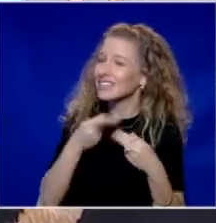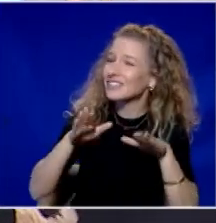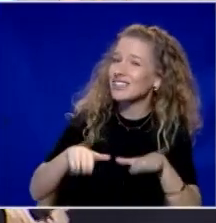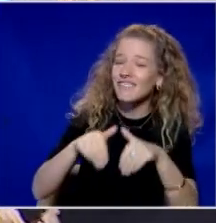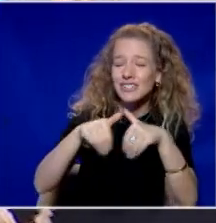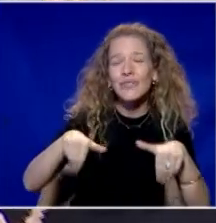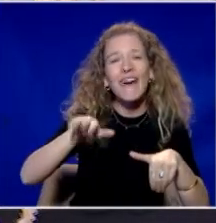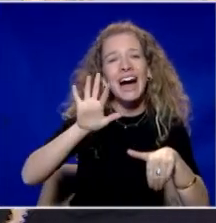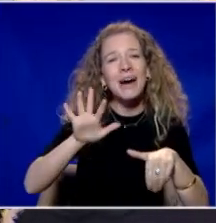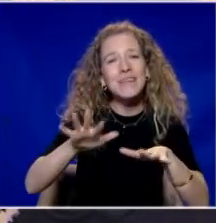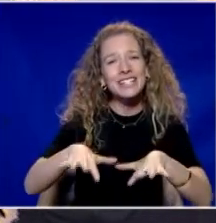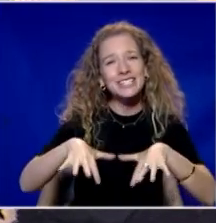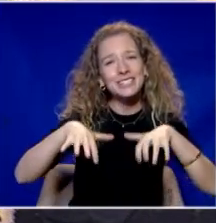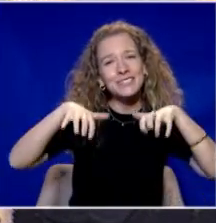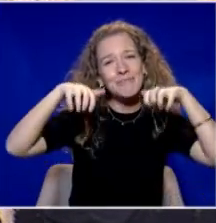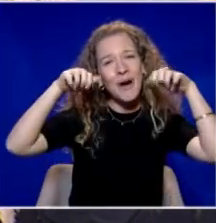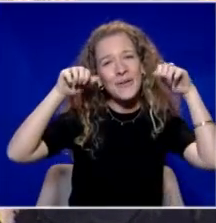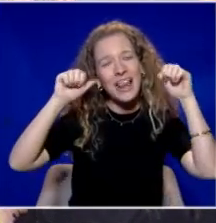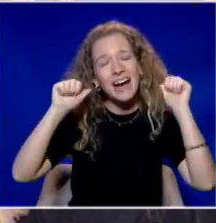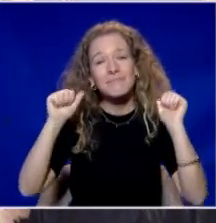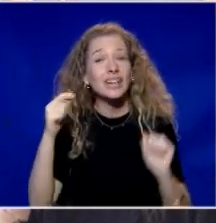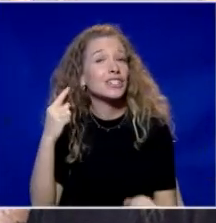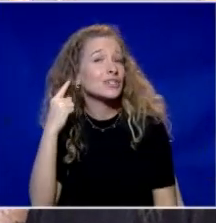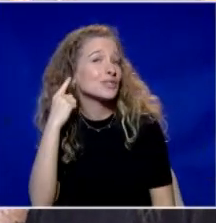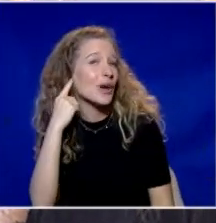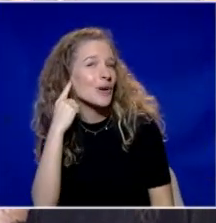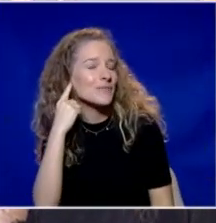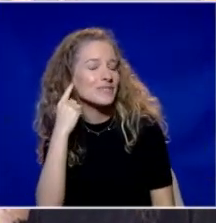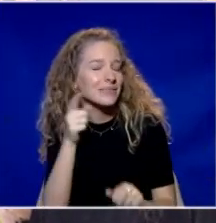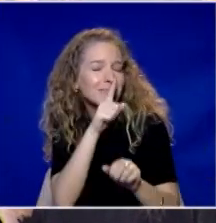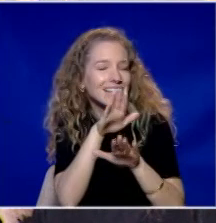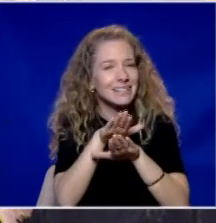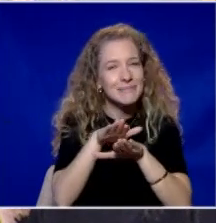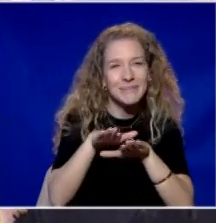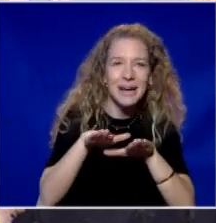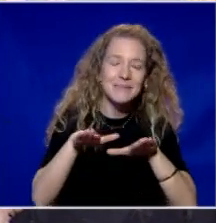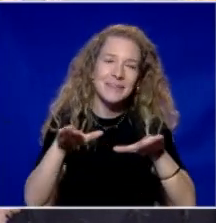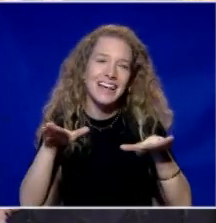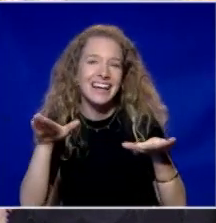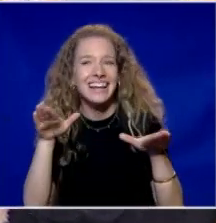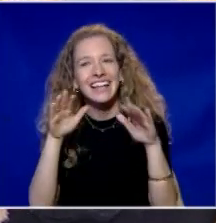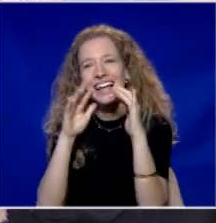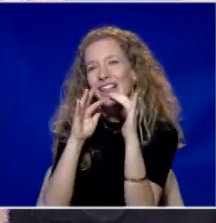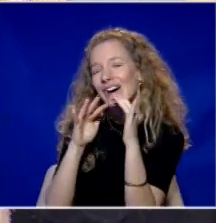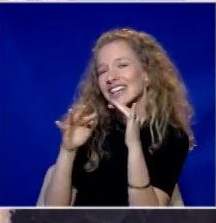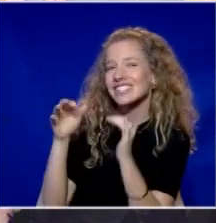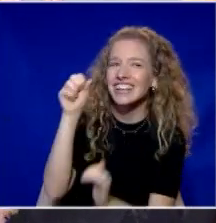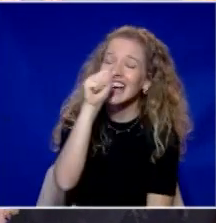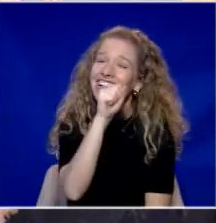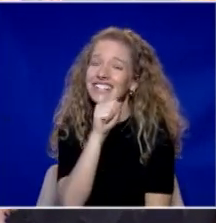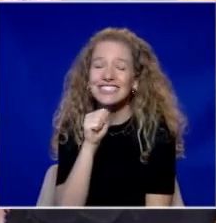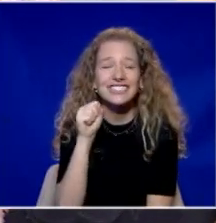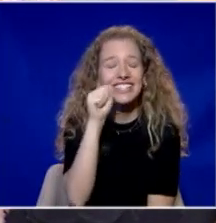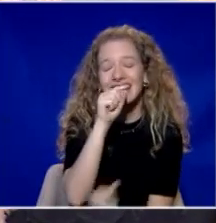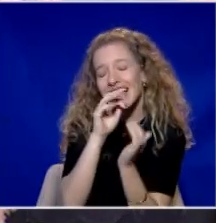החמישית באולם, שומעים את הדממה, לוחש לך את השיר,